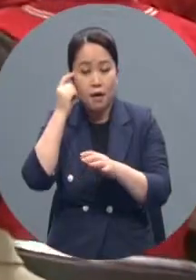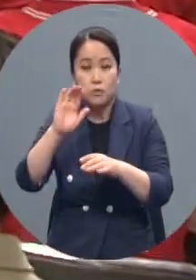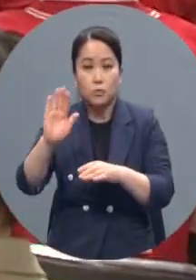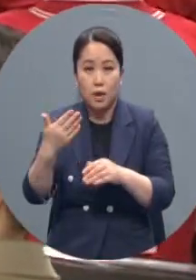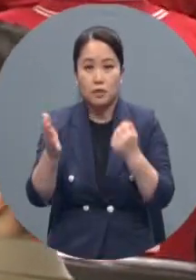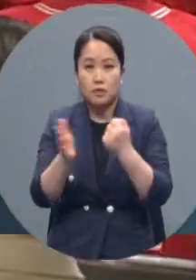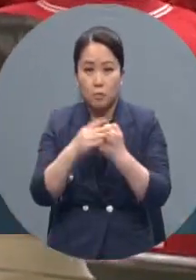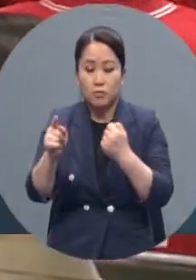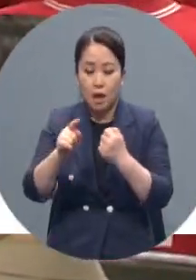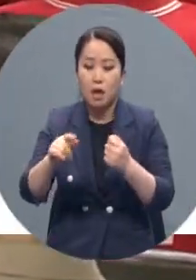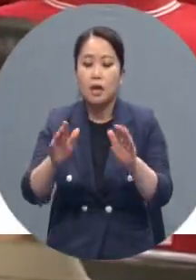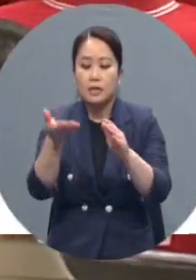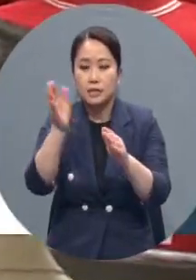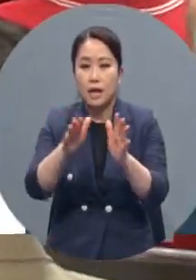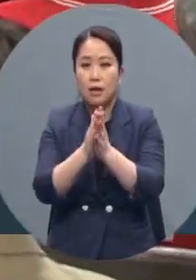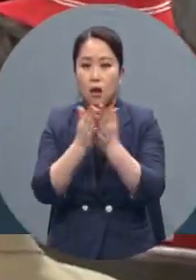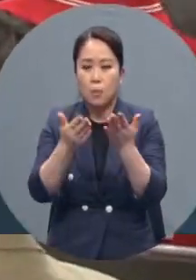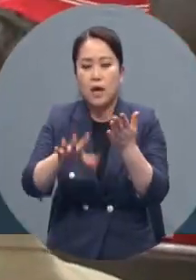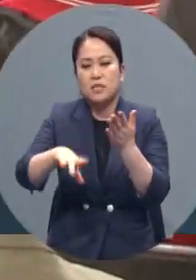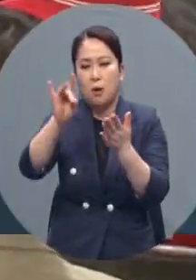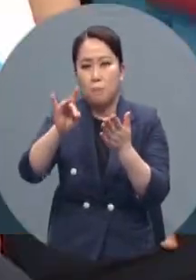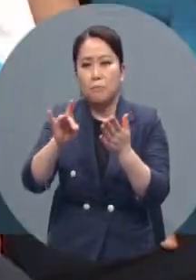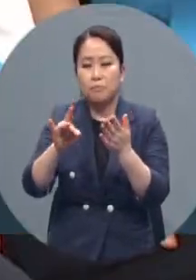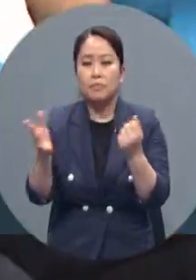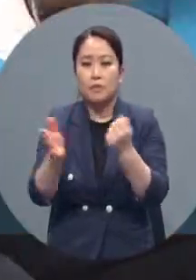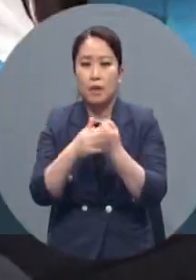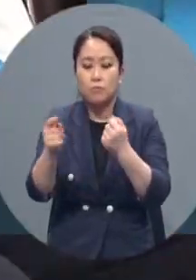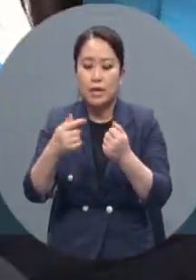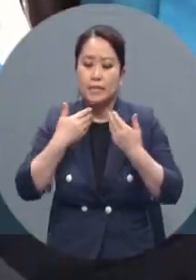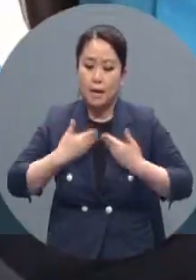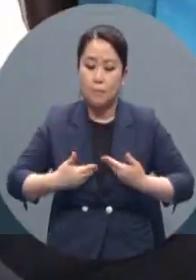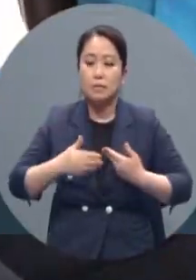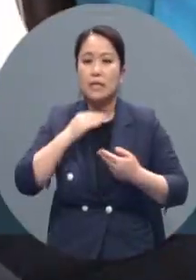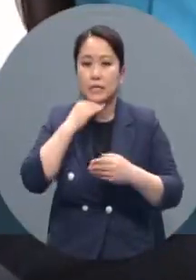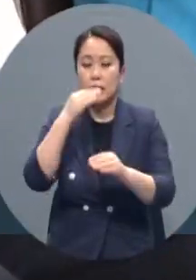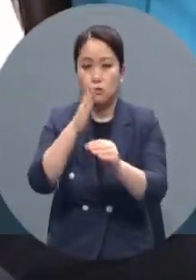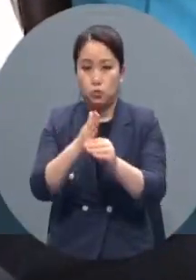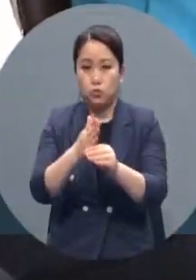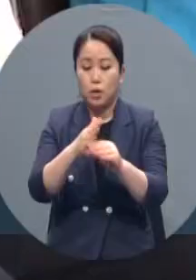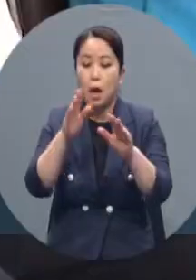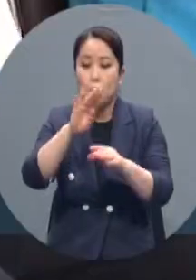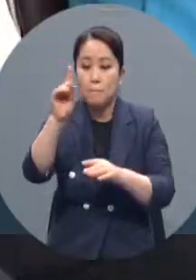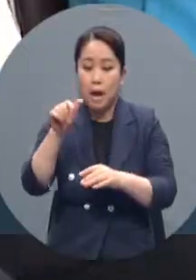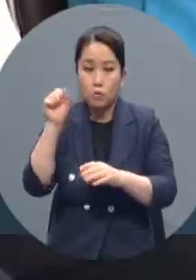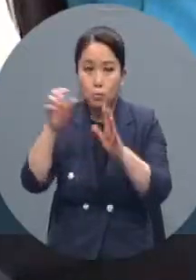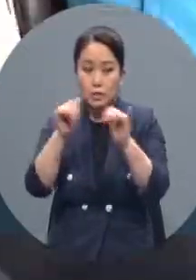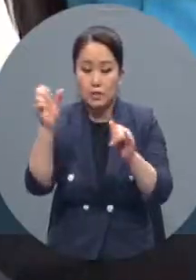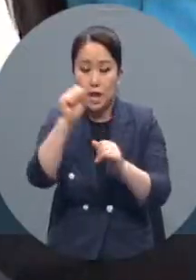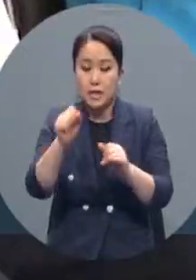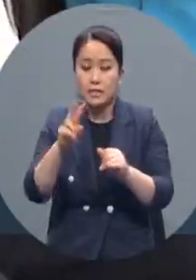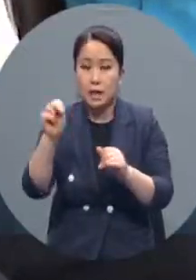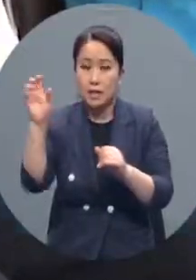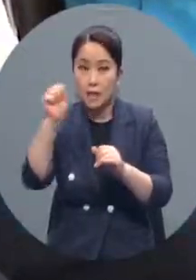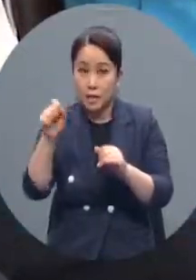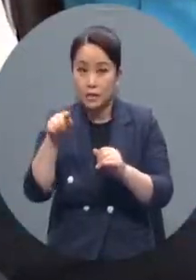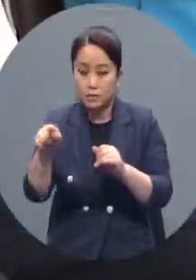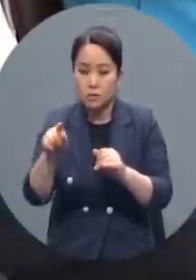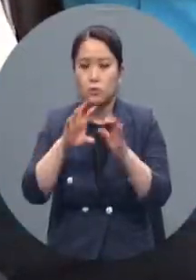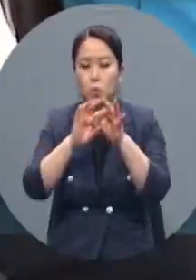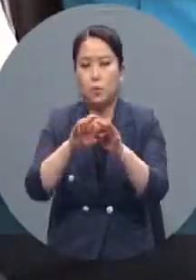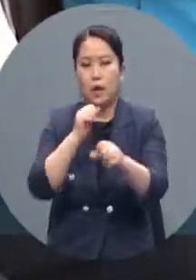초반이다 보니 결과를 차분하게 기다리는 모습인데요. 박 후보는 오늘 SNS를 통해 부산을 위해 다시 한번 뛸 수